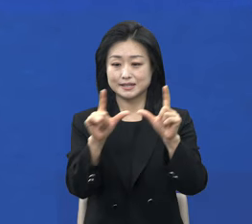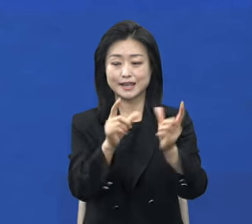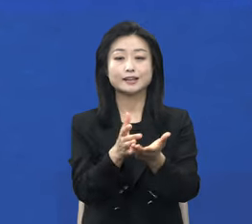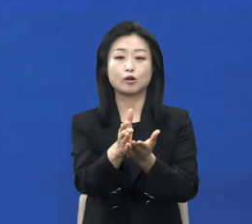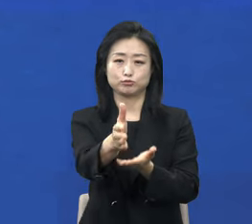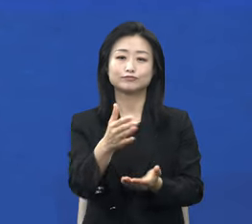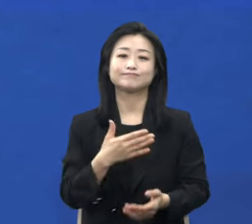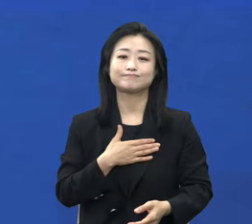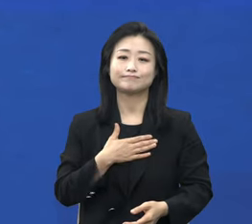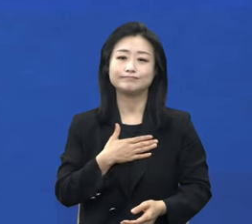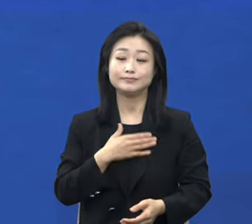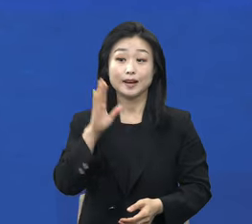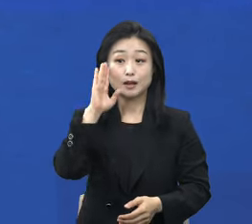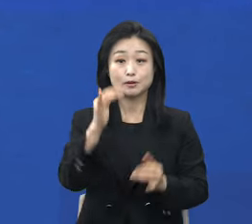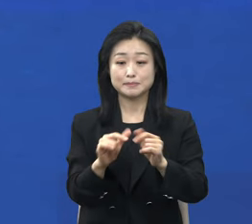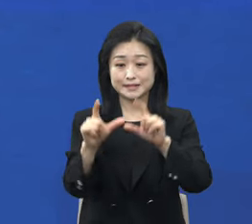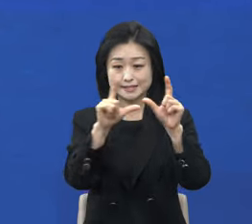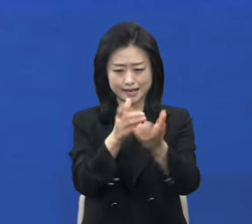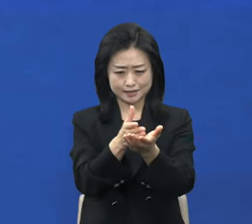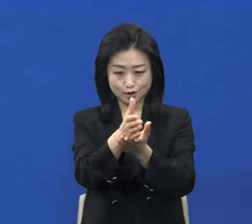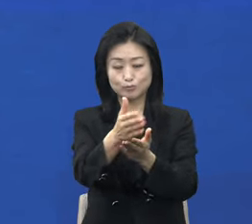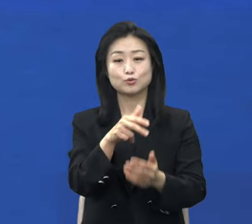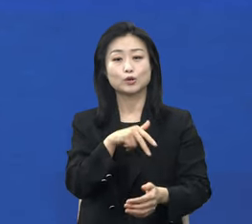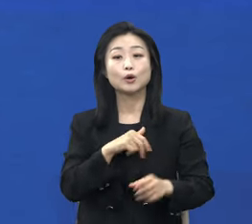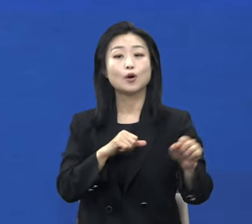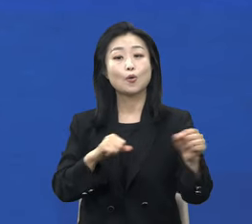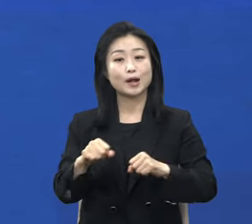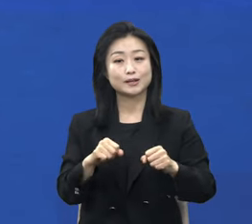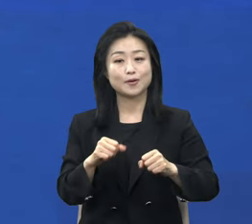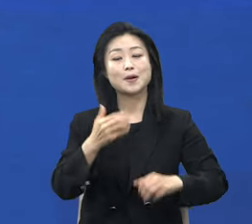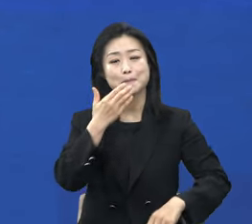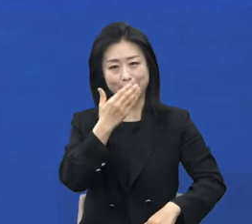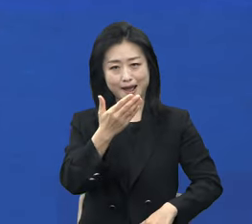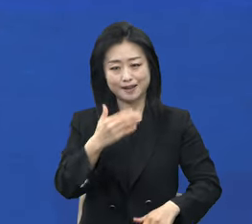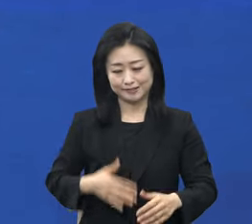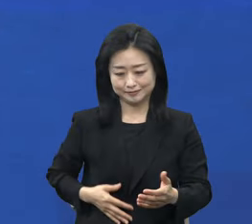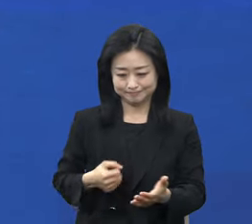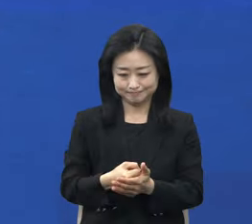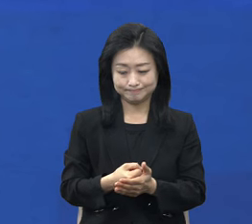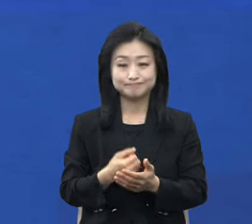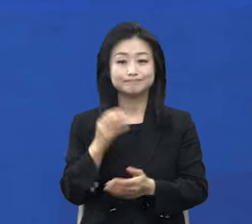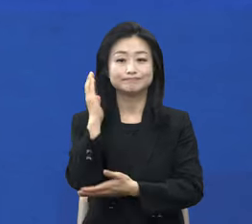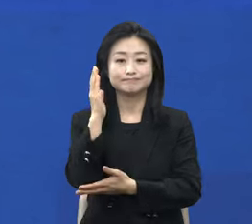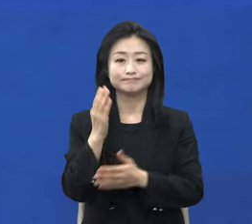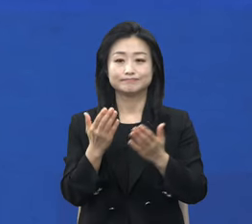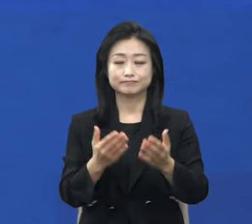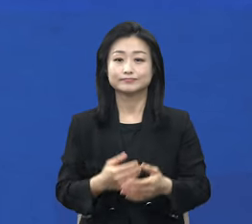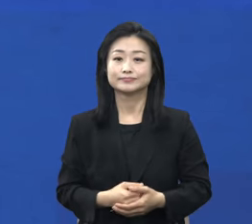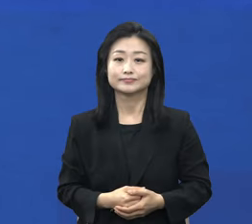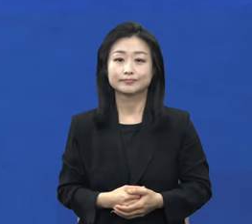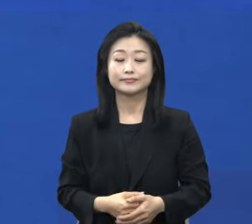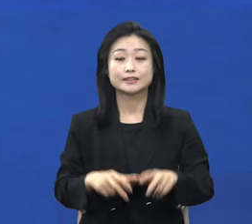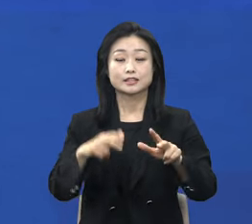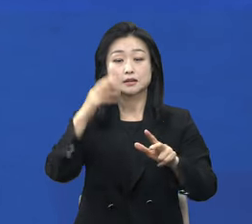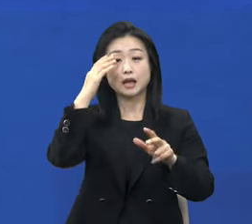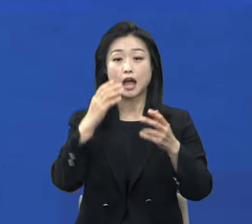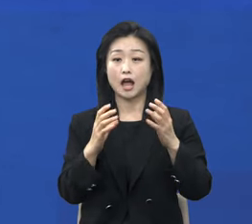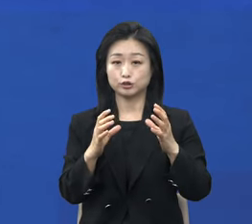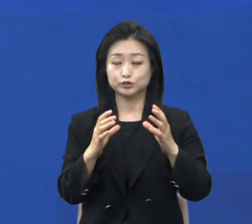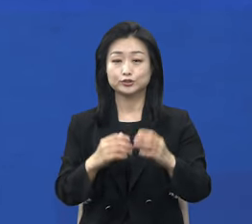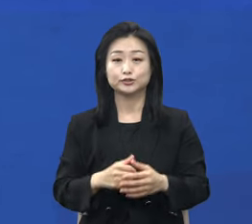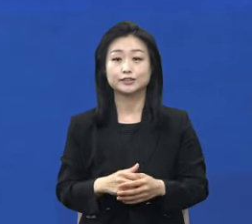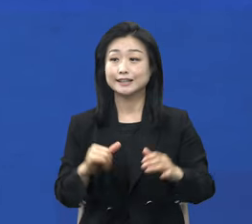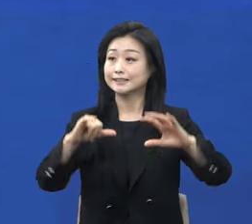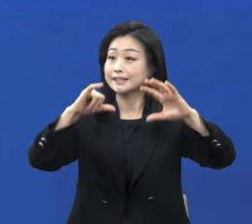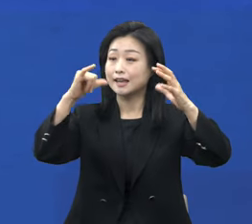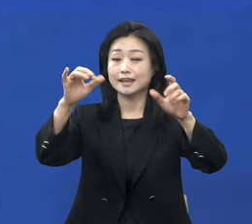민생파로서 앞으로도 민생파 국회의원으로서 나아가겠다는 다짐을 말씀드립니다. 지금 대한민국은